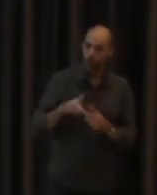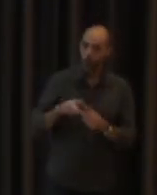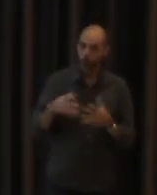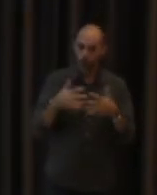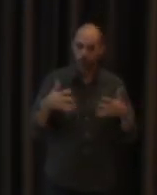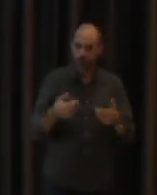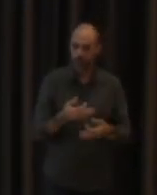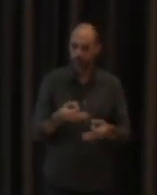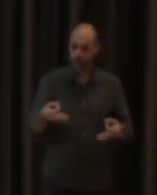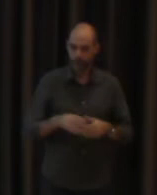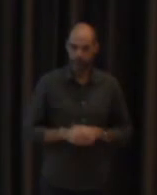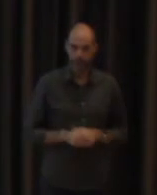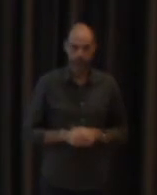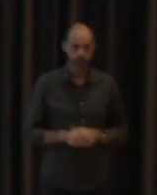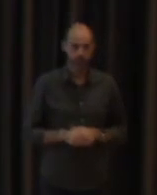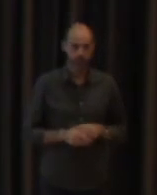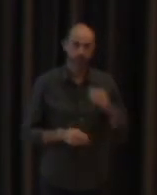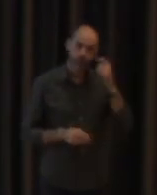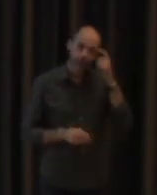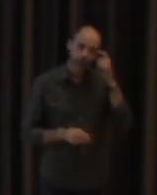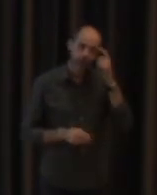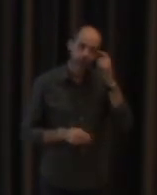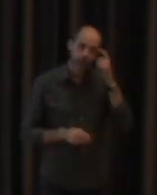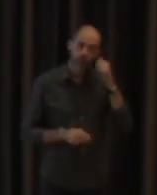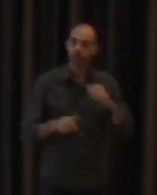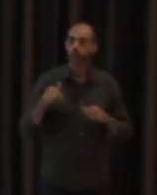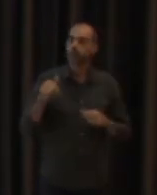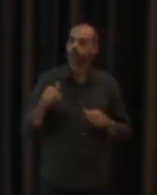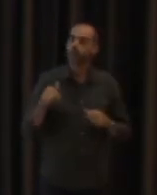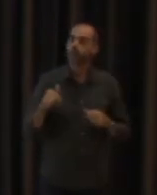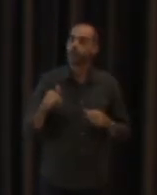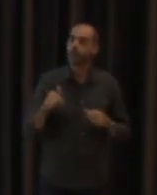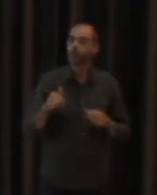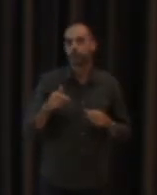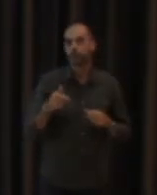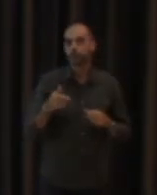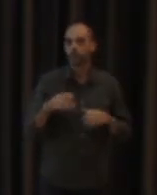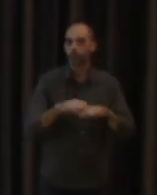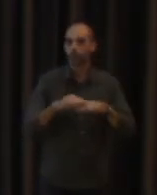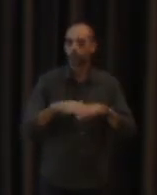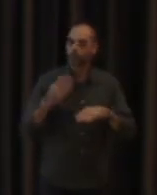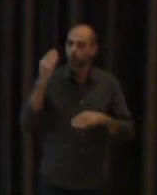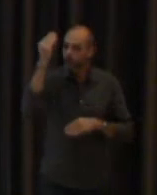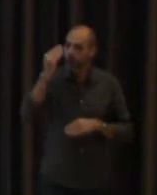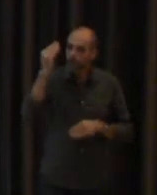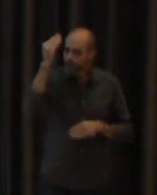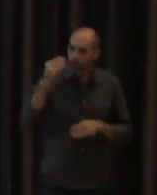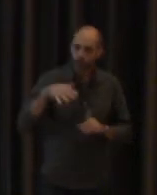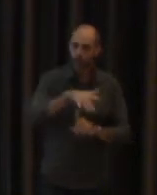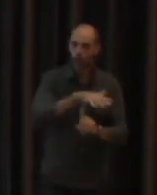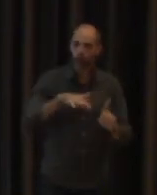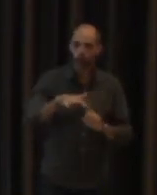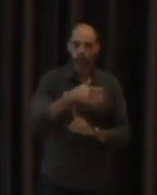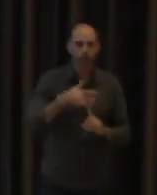ben formades. Avui us convido a reflexionar sobre aquells contextos que permeten prescindir d'un pronom